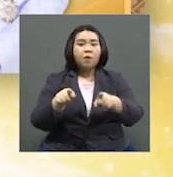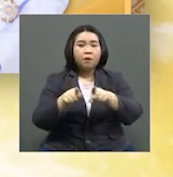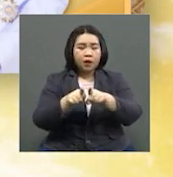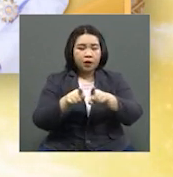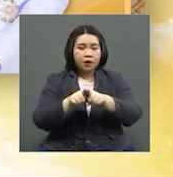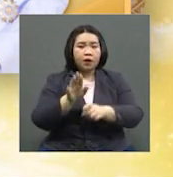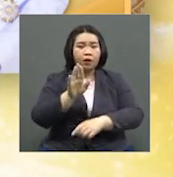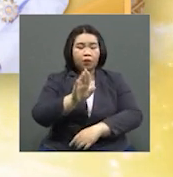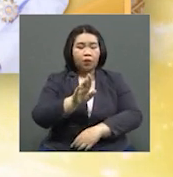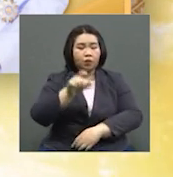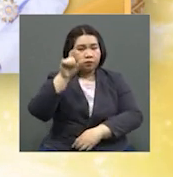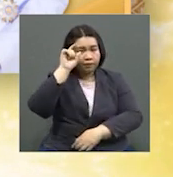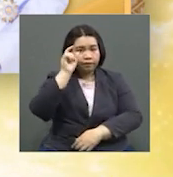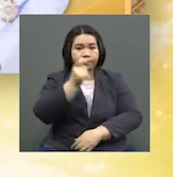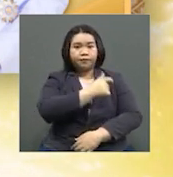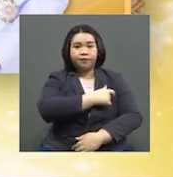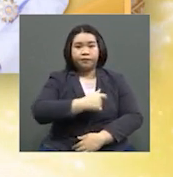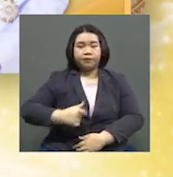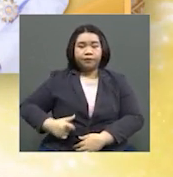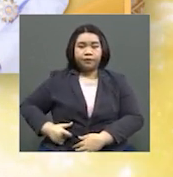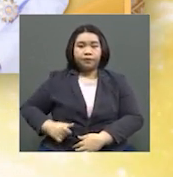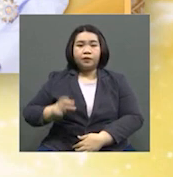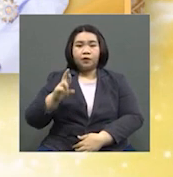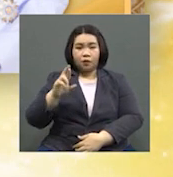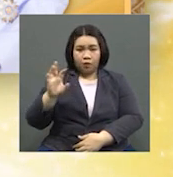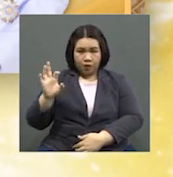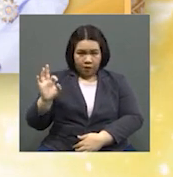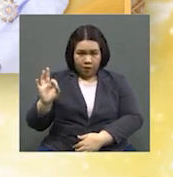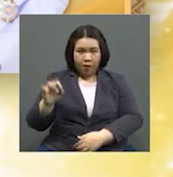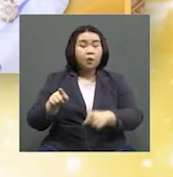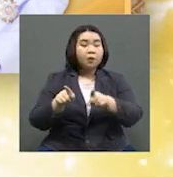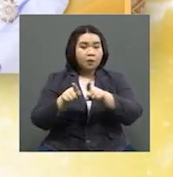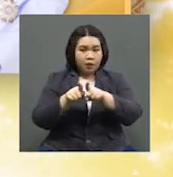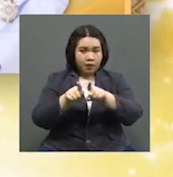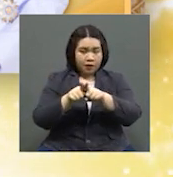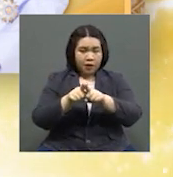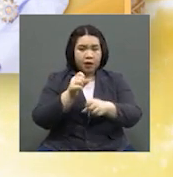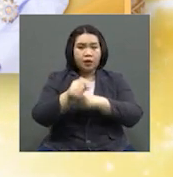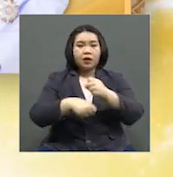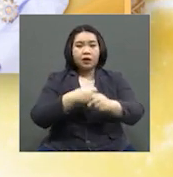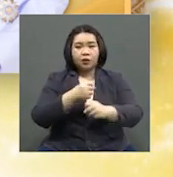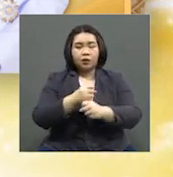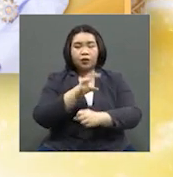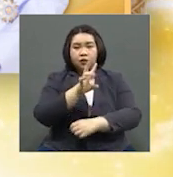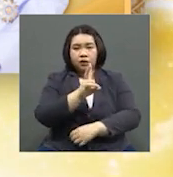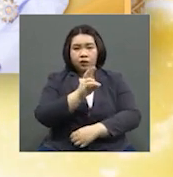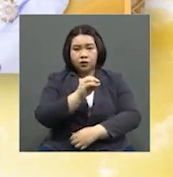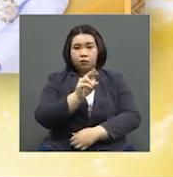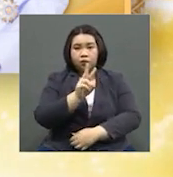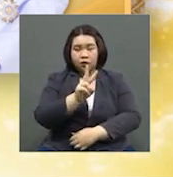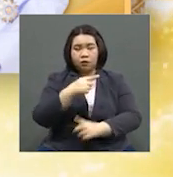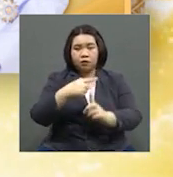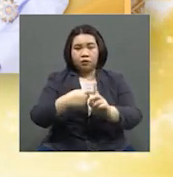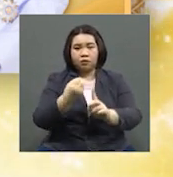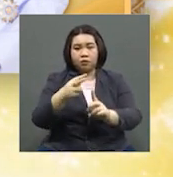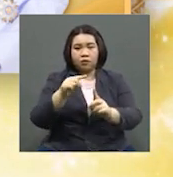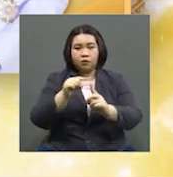พระบาทสมเด็จพระเจ้าอยู่หัวทรงเจริญพระชนพรรษา 6รอบ 28กรกฎาคม